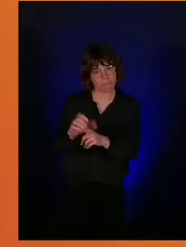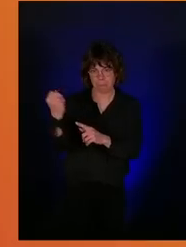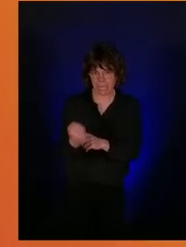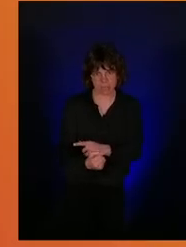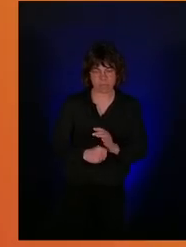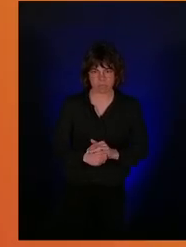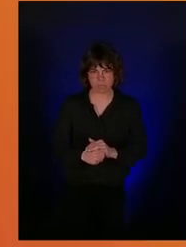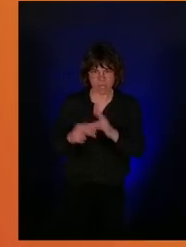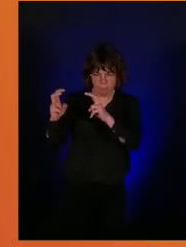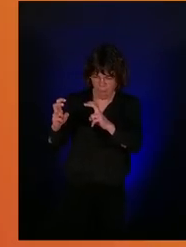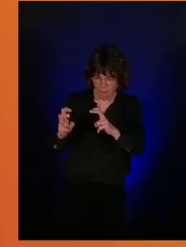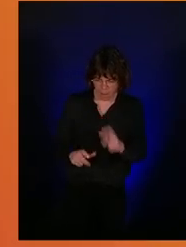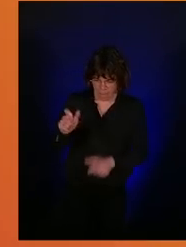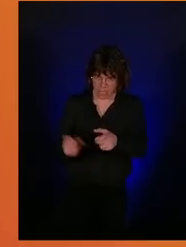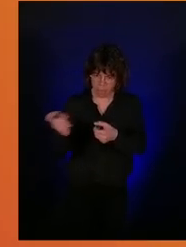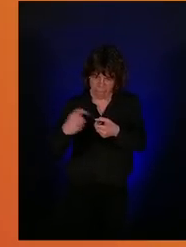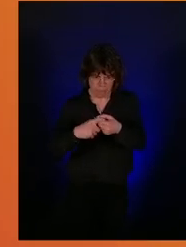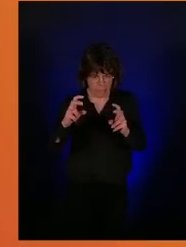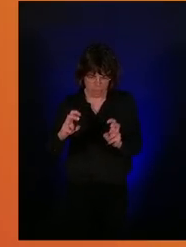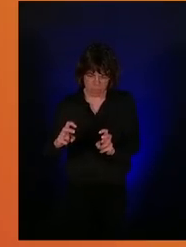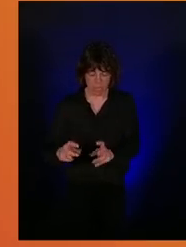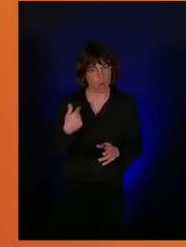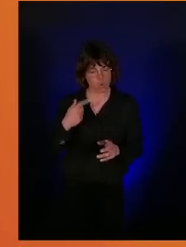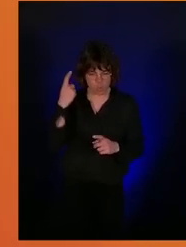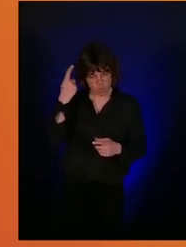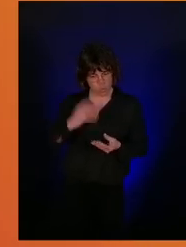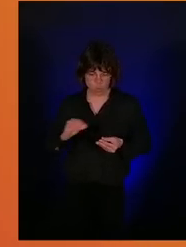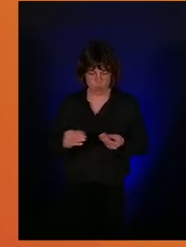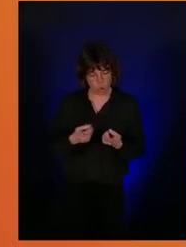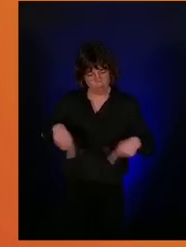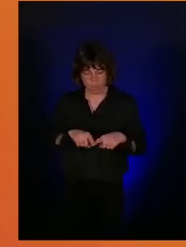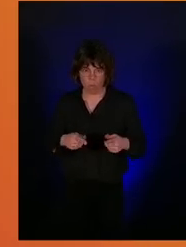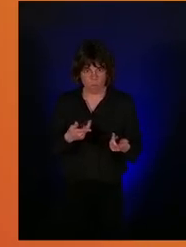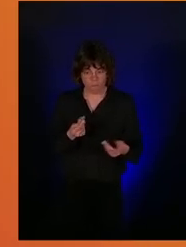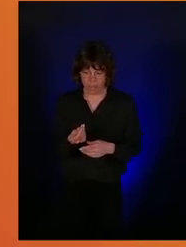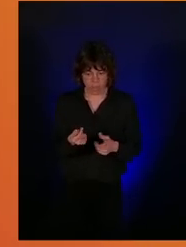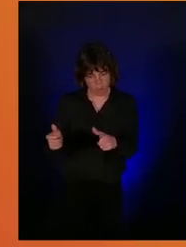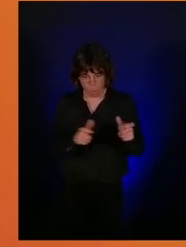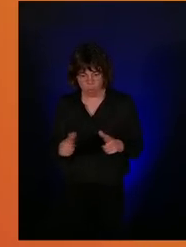baisse constante du nombre de syndiqués préoccupe fortement la commission financière de contrôle, car elle